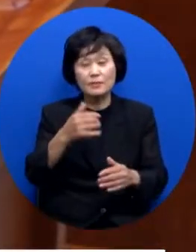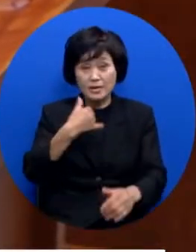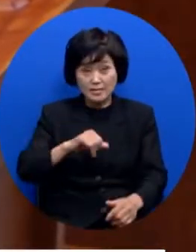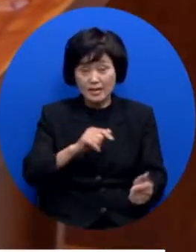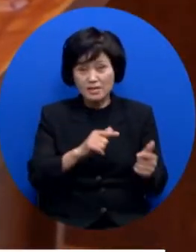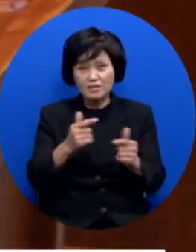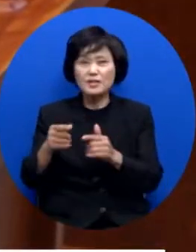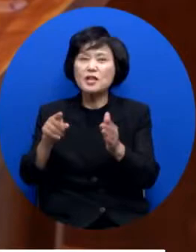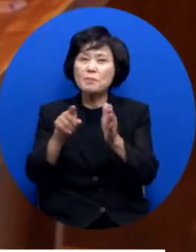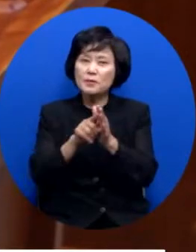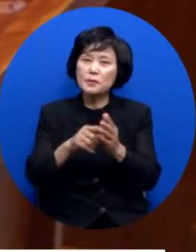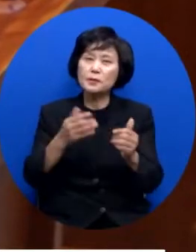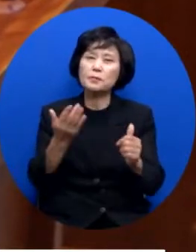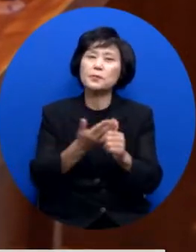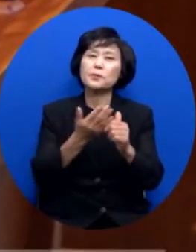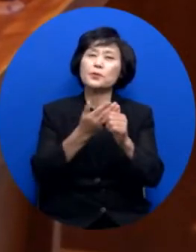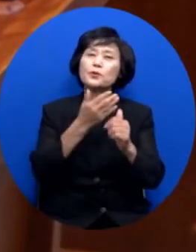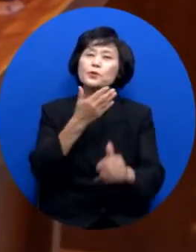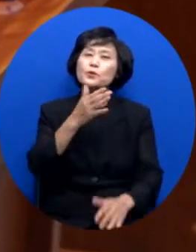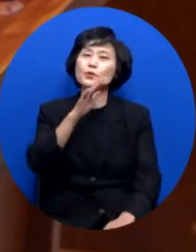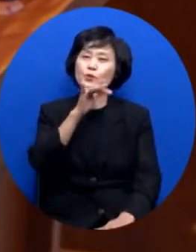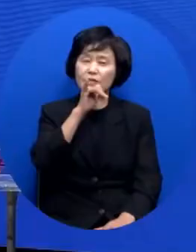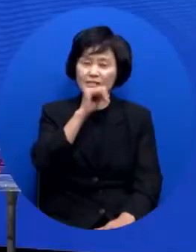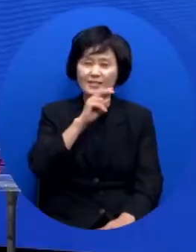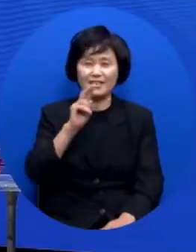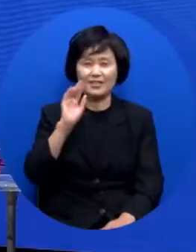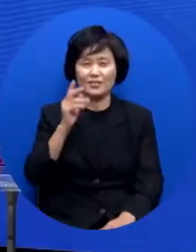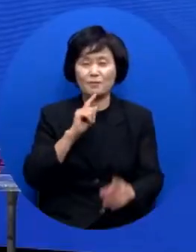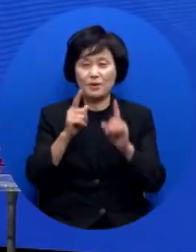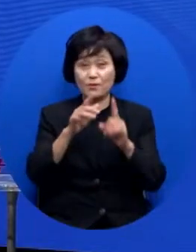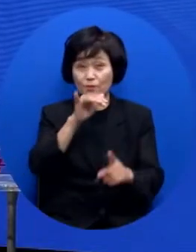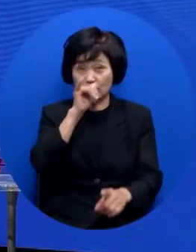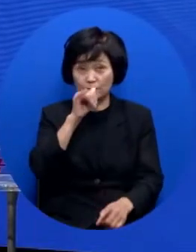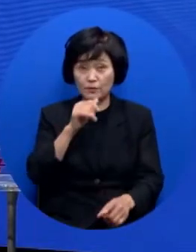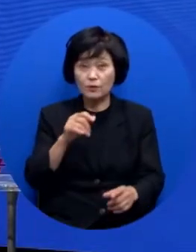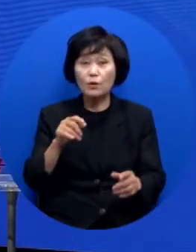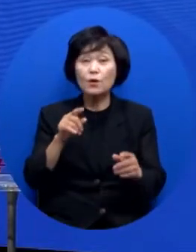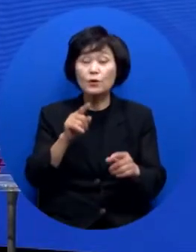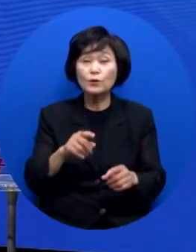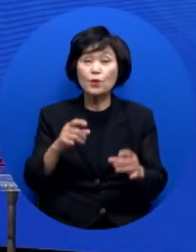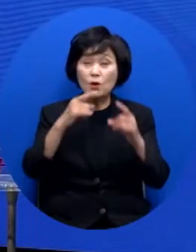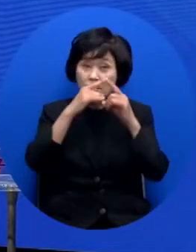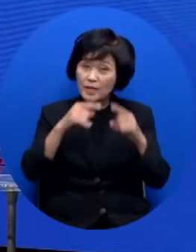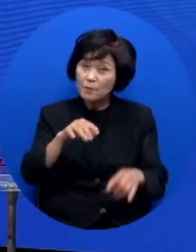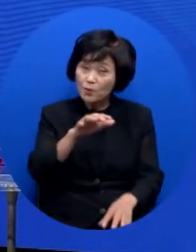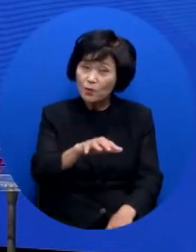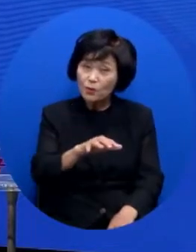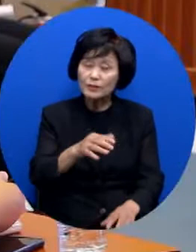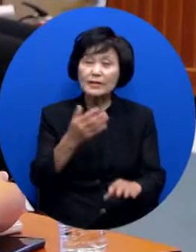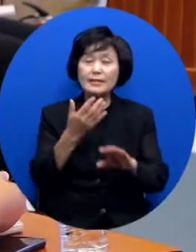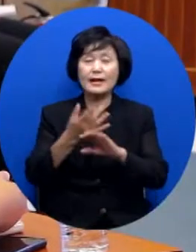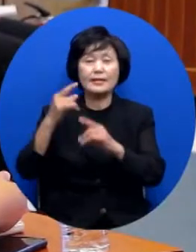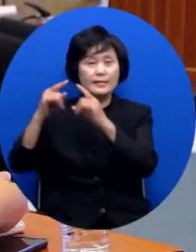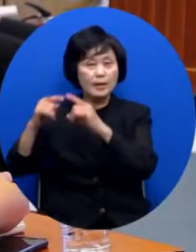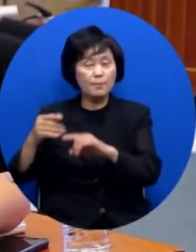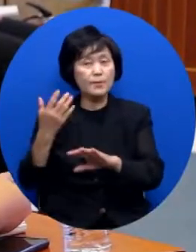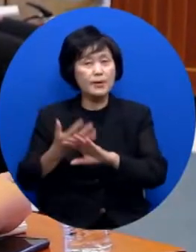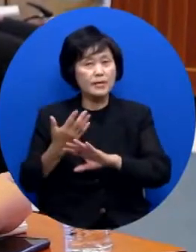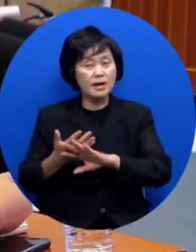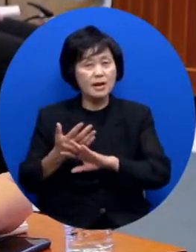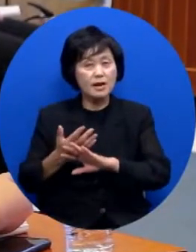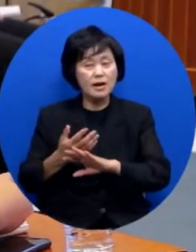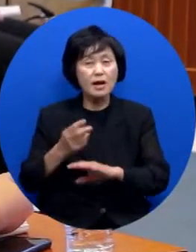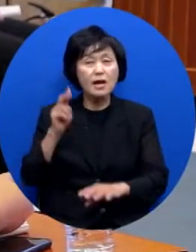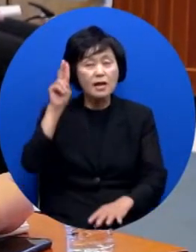있게 다독여야 한다고 전했습니다. 또한 여름 신앙 캠프는 다른 캠프와는 달리 2박 3일 동안